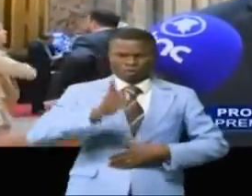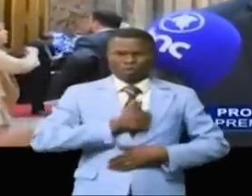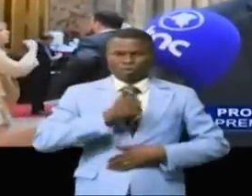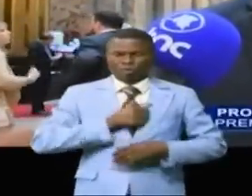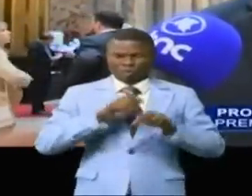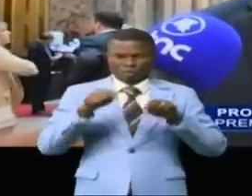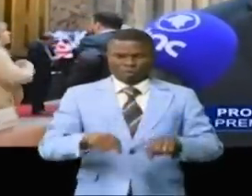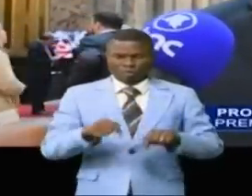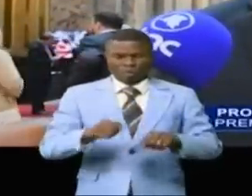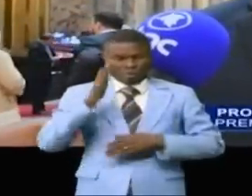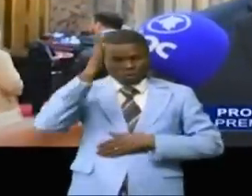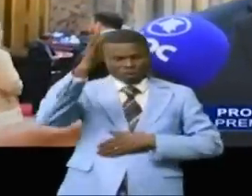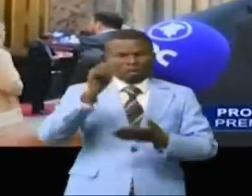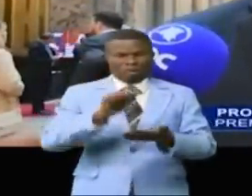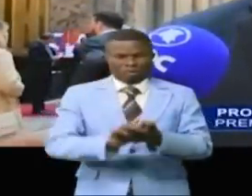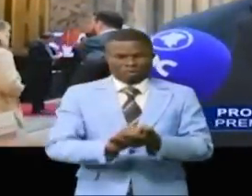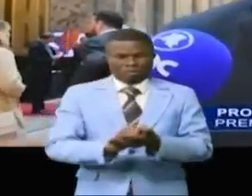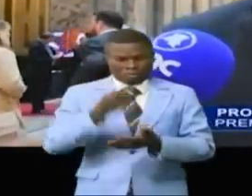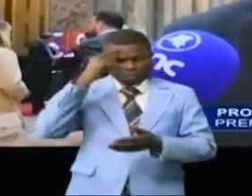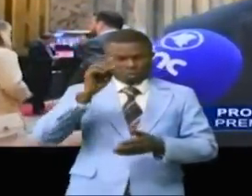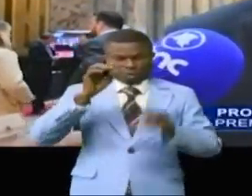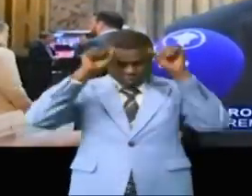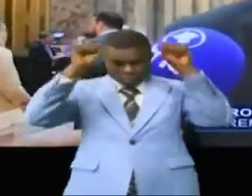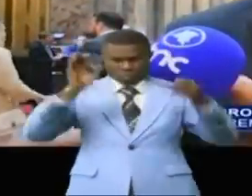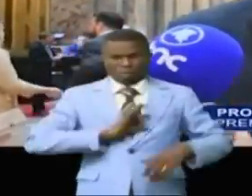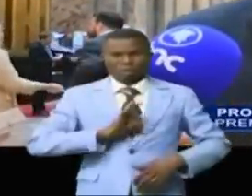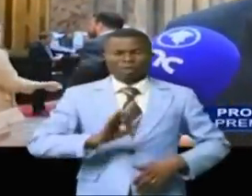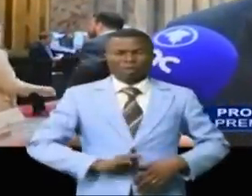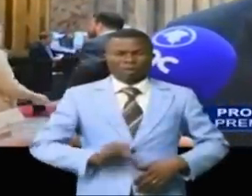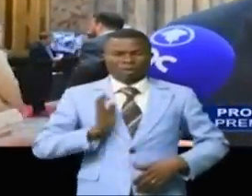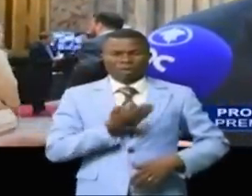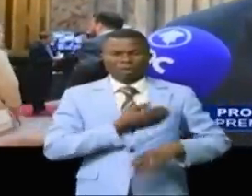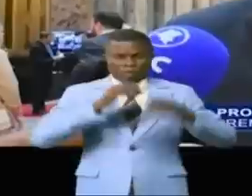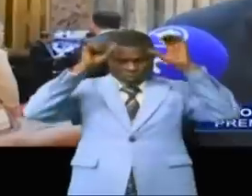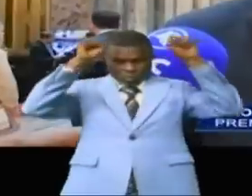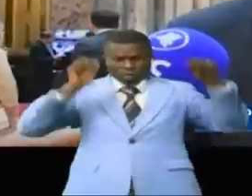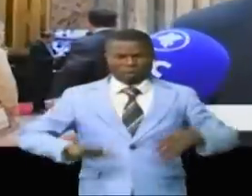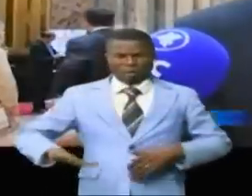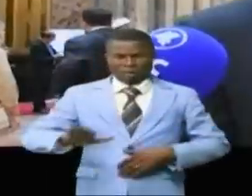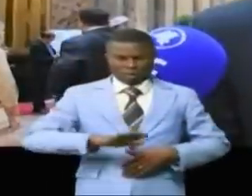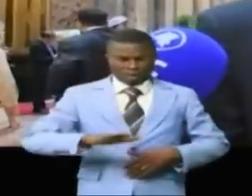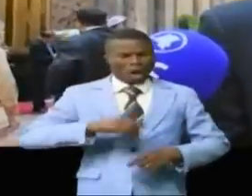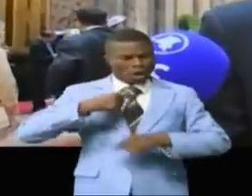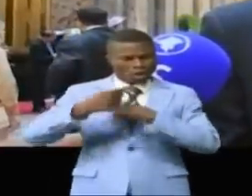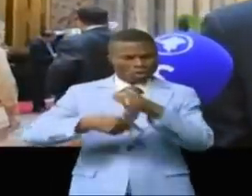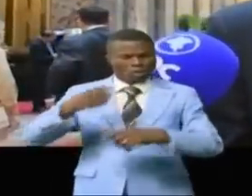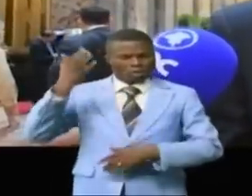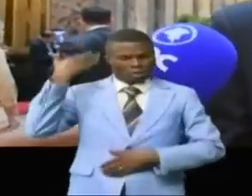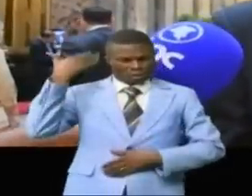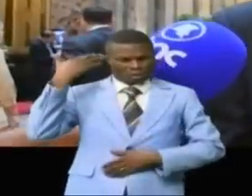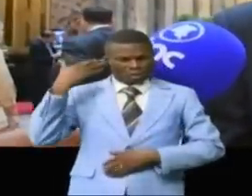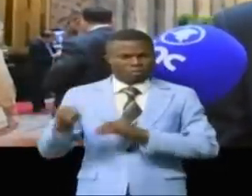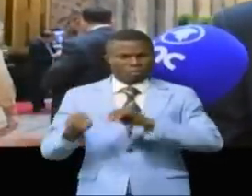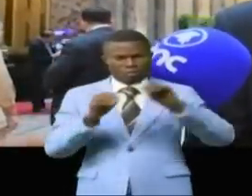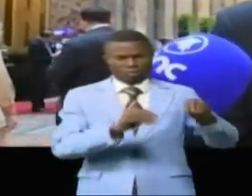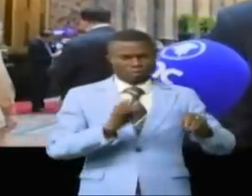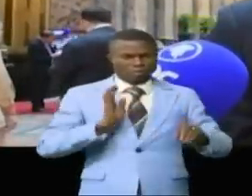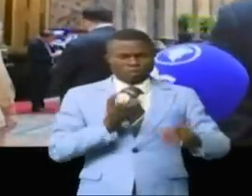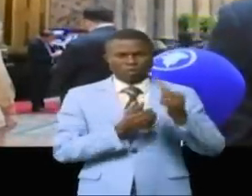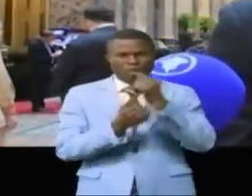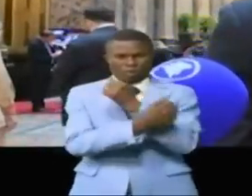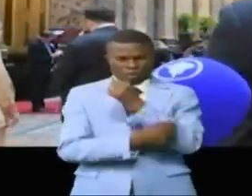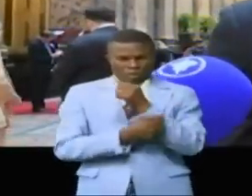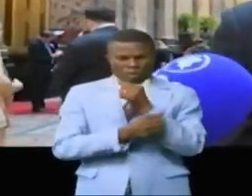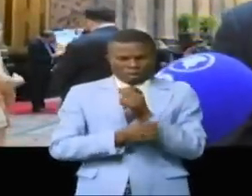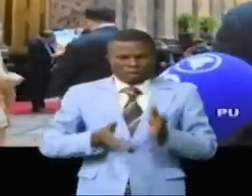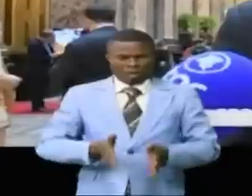crois, que Félix-Antoine Tshisekedi Tshilombo, notre président de la République, a déjà placé notre pays sur cette